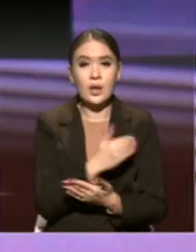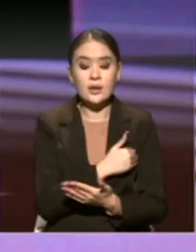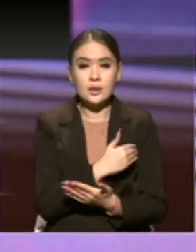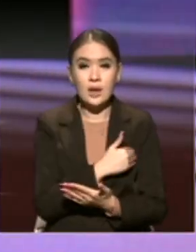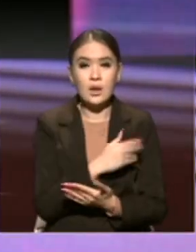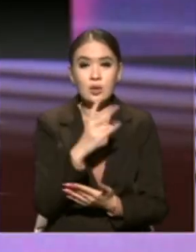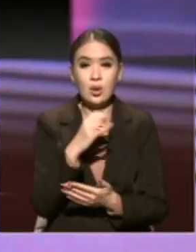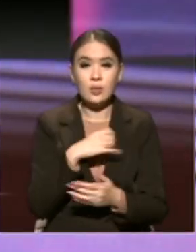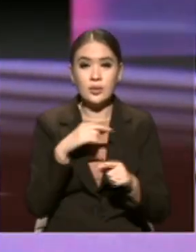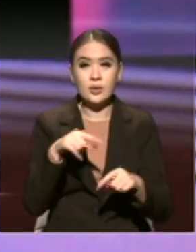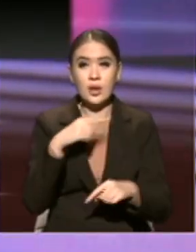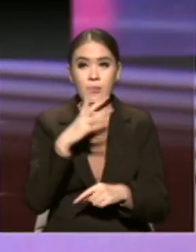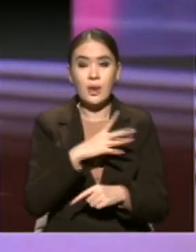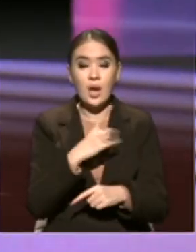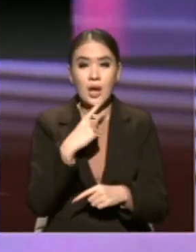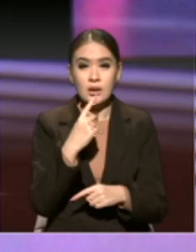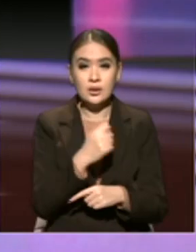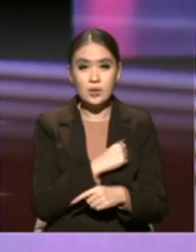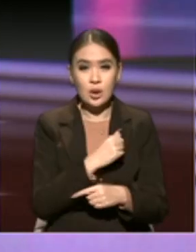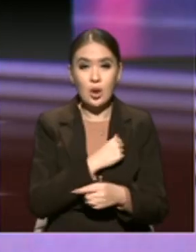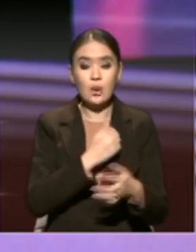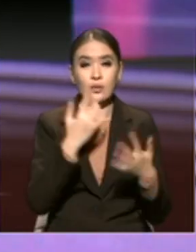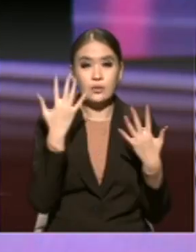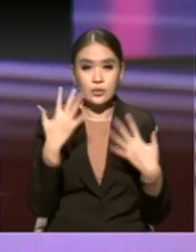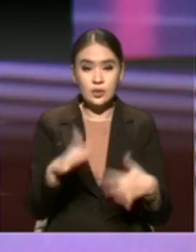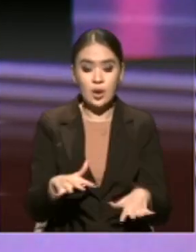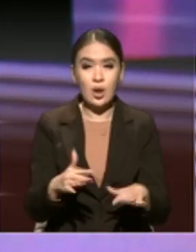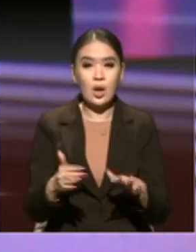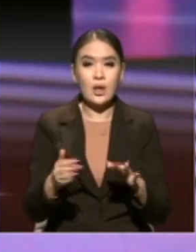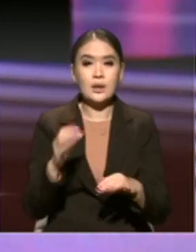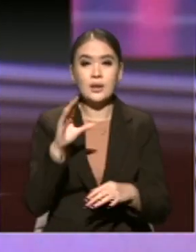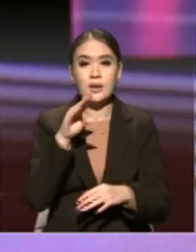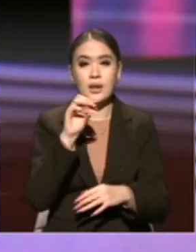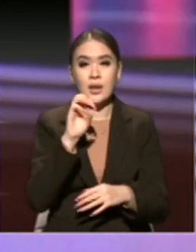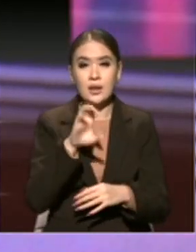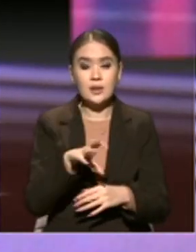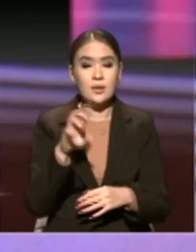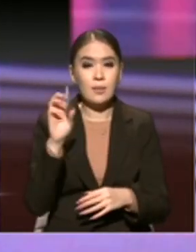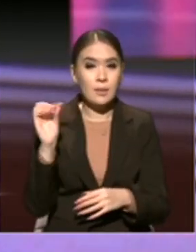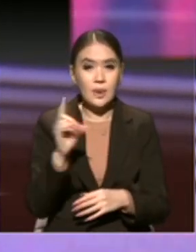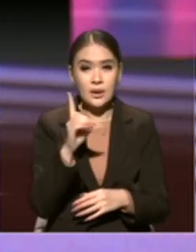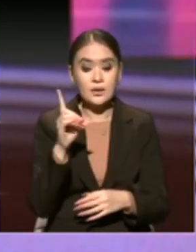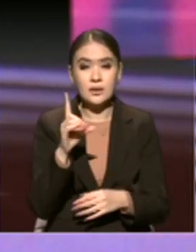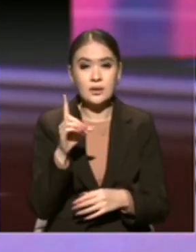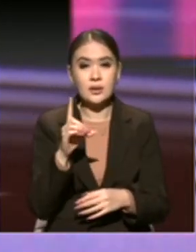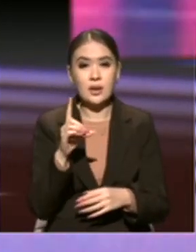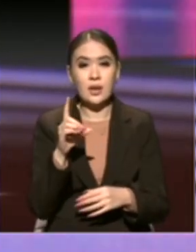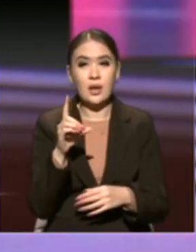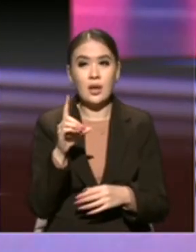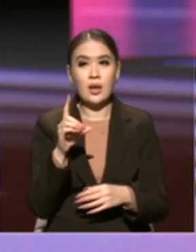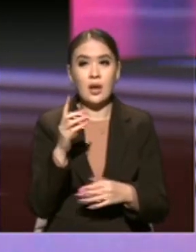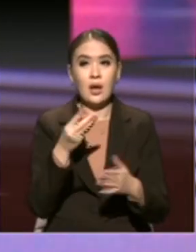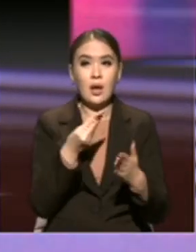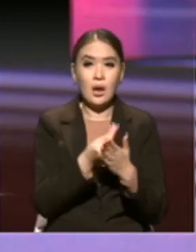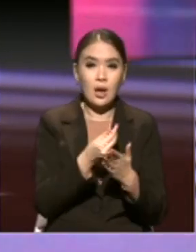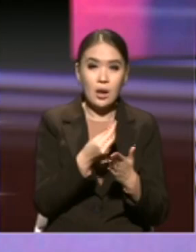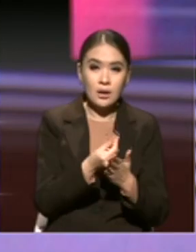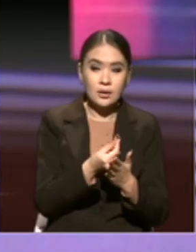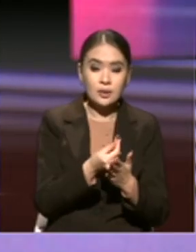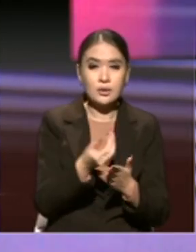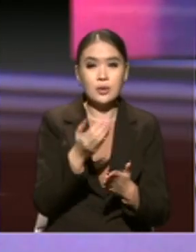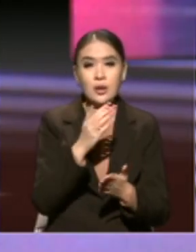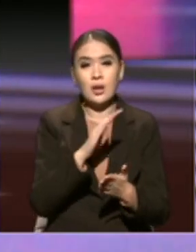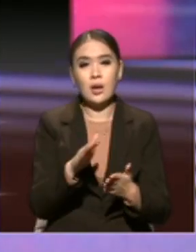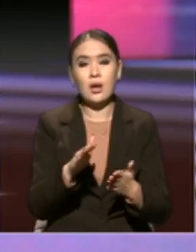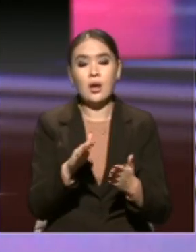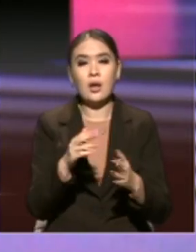біз айтып тұрмыз, сен әскери қызметті өтесең, ұлттық бірыңғай тестілеуді тапсырмай ақ ақылы негіздеді жаңағы аулалардың